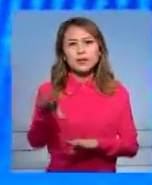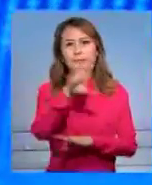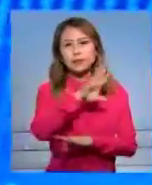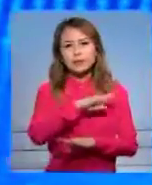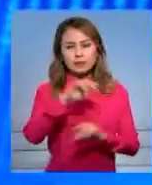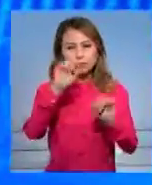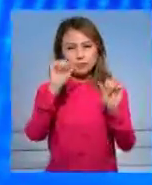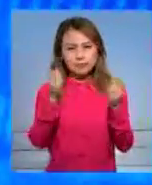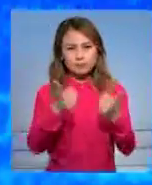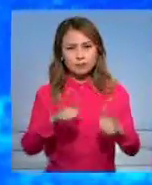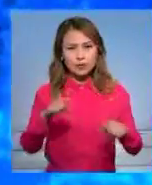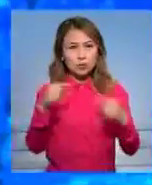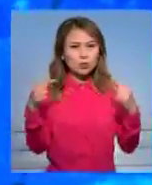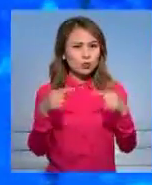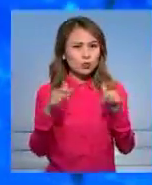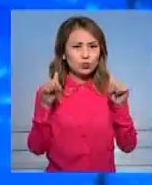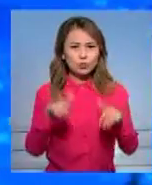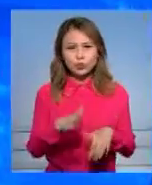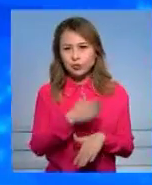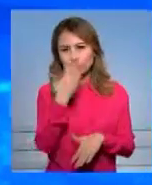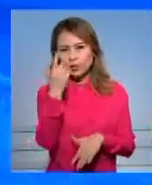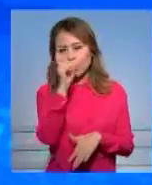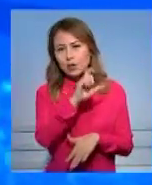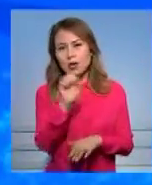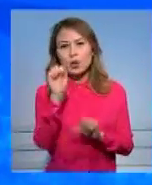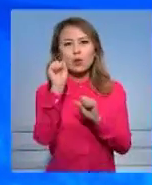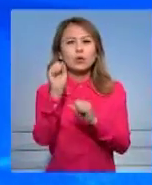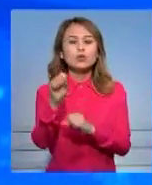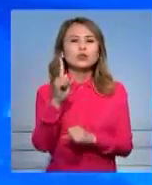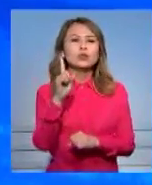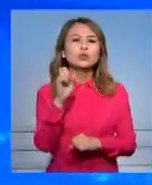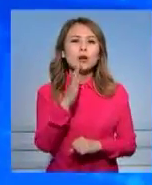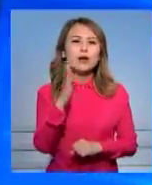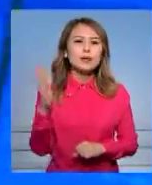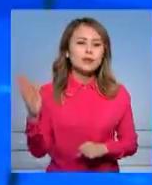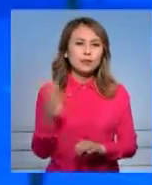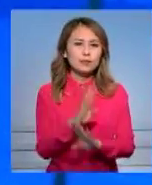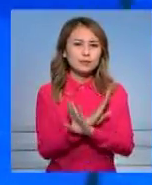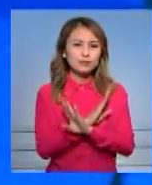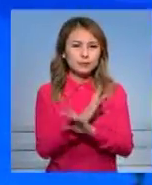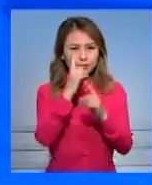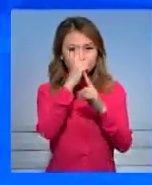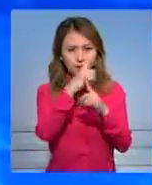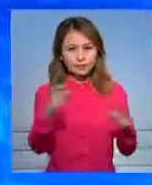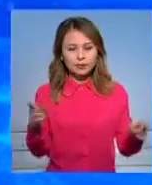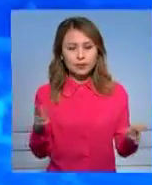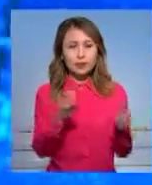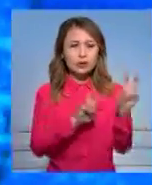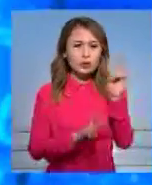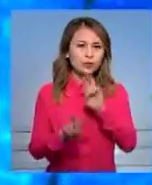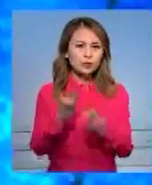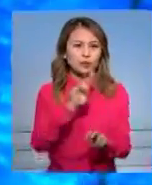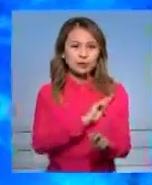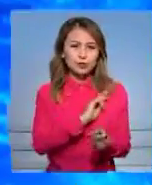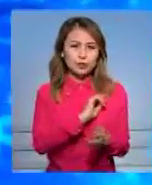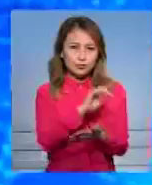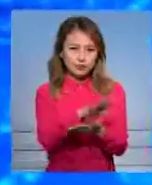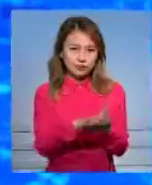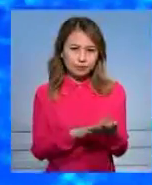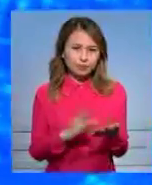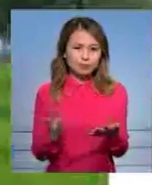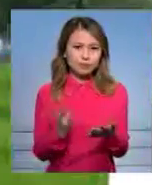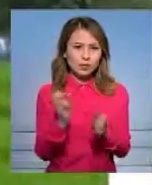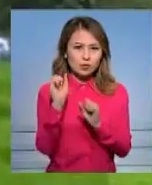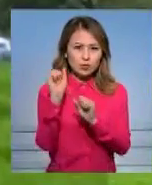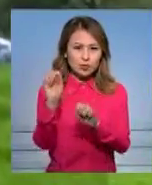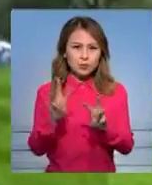саны ресми расталған жоқ. Ал елдің азаматтық қорғаныс агенттігі 100-ден астам адам мерт болды деп хабарлады. Іздеу құтқару жұмыстары жүргізіліп жатыр.